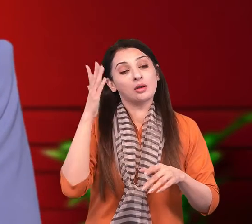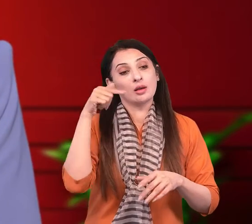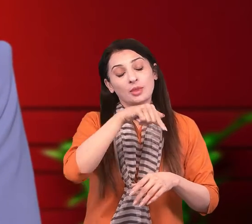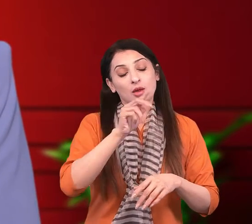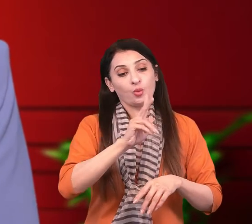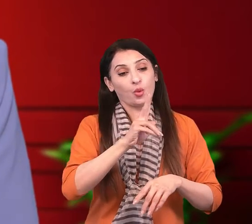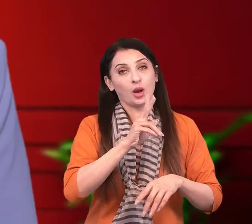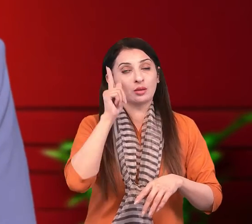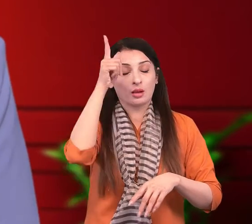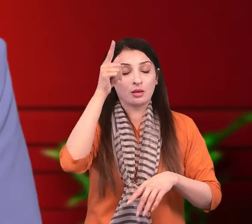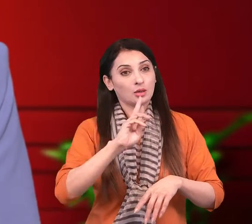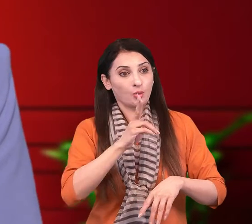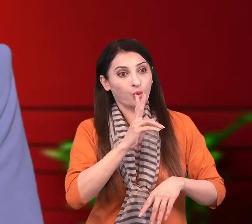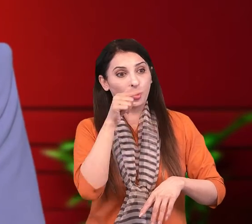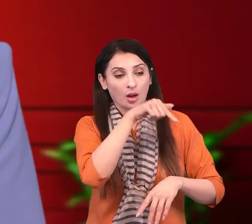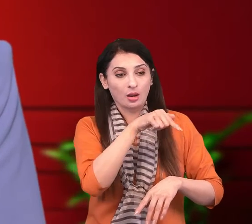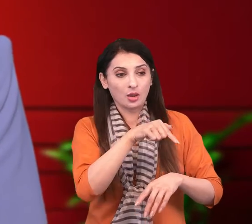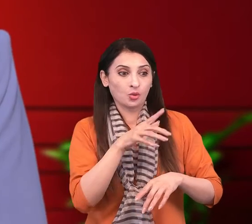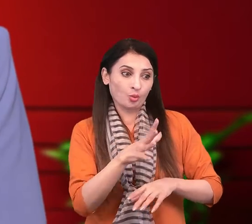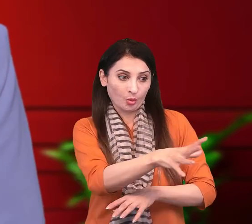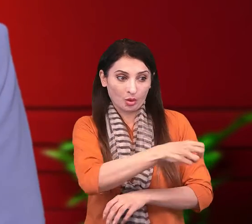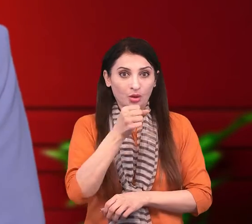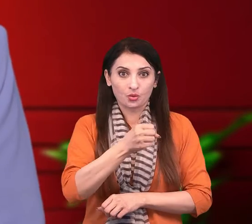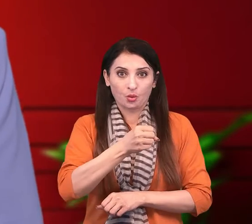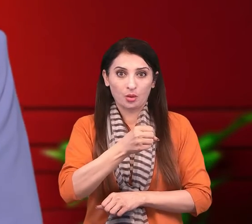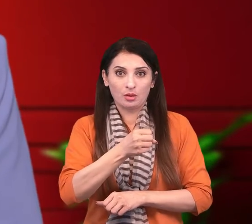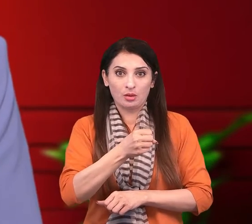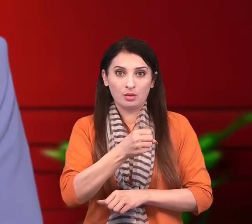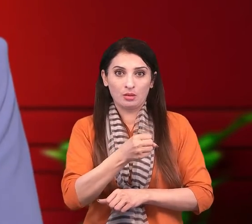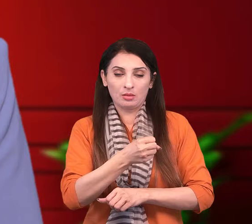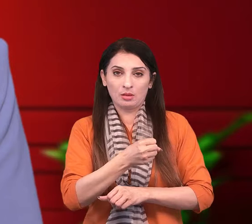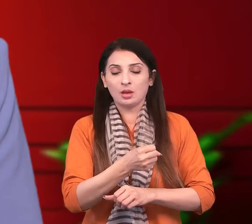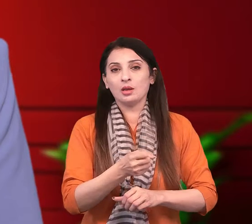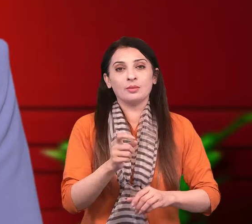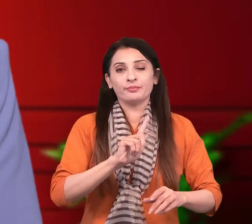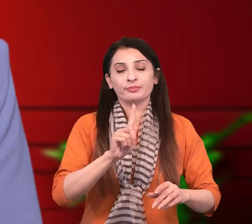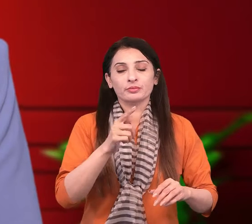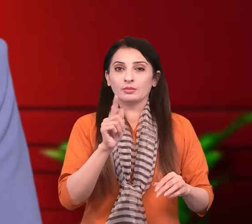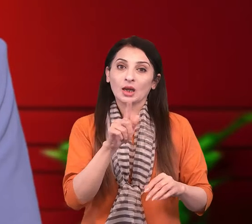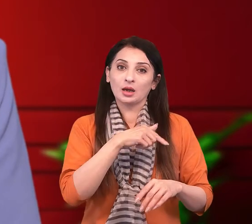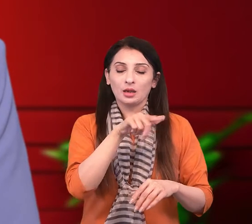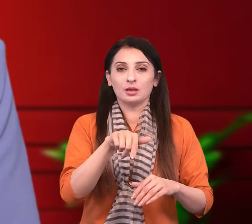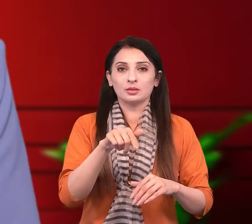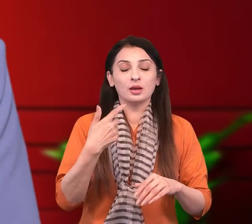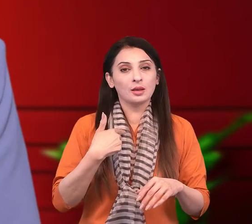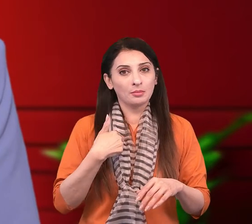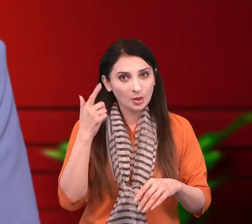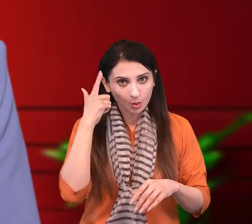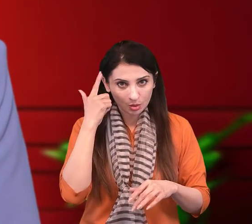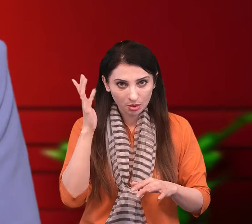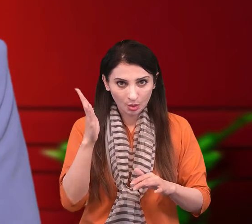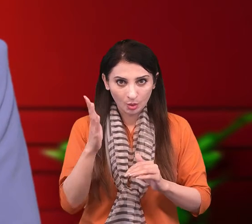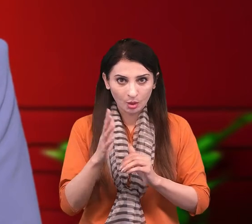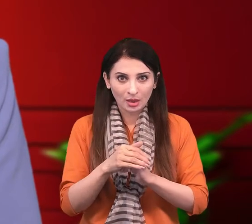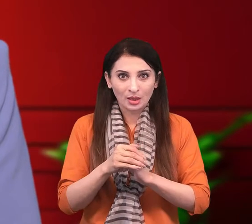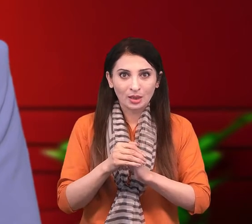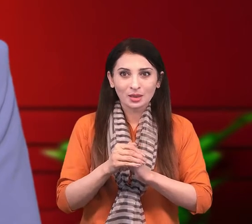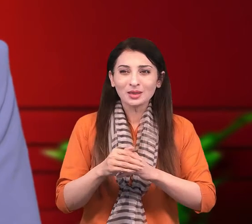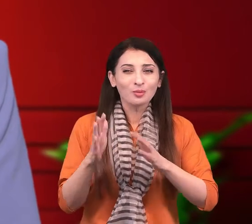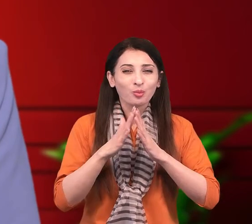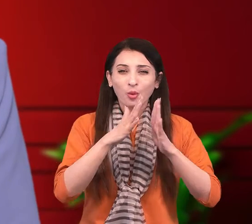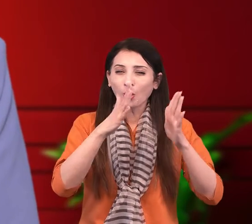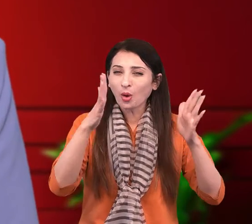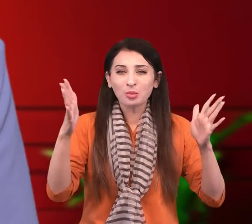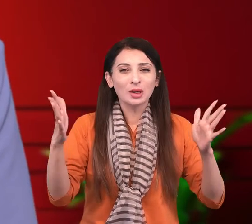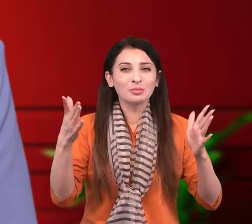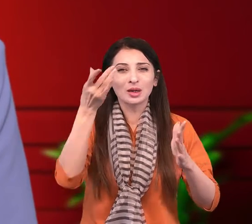मकसद है टू एड्रेस दीज वेरी वास्ट इश्यूज़ जो आजकल सोसाइटी के अंदर हैं